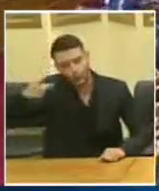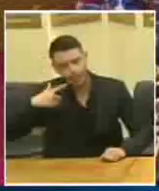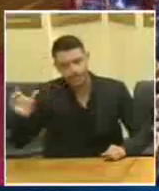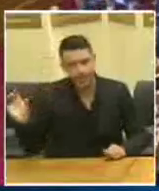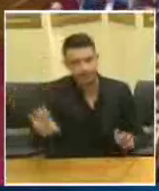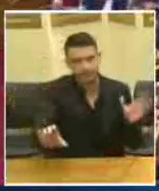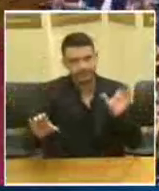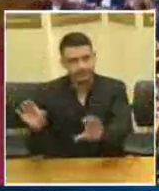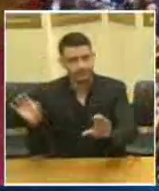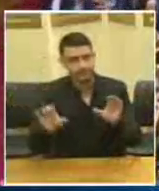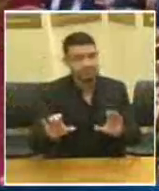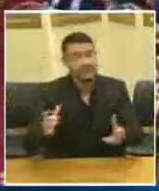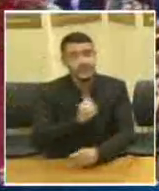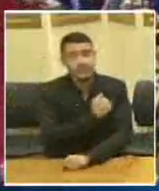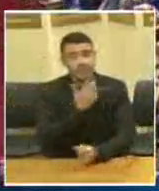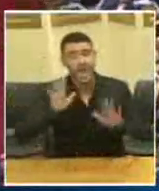πείτε το.